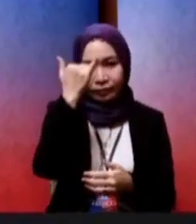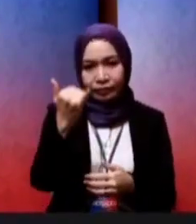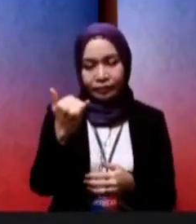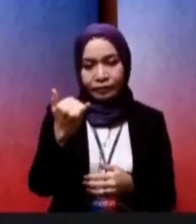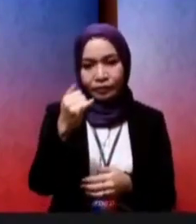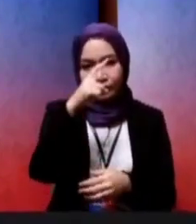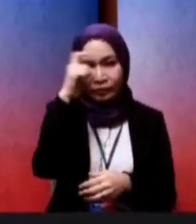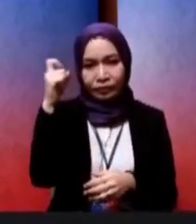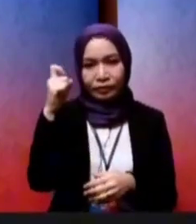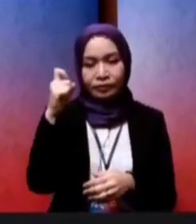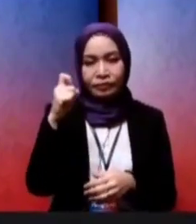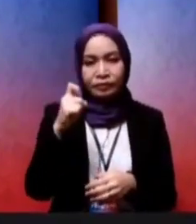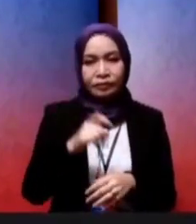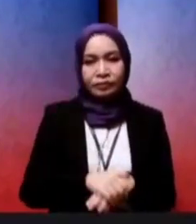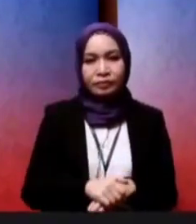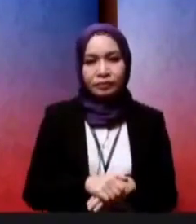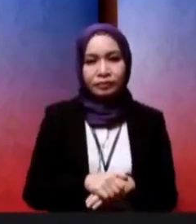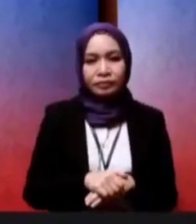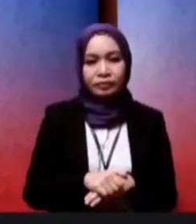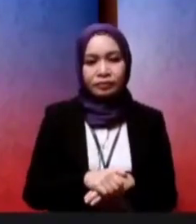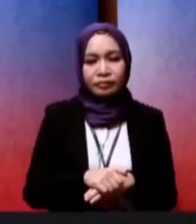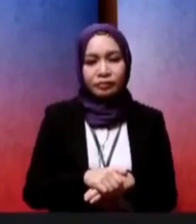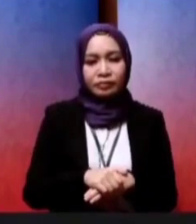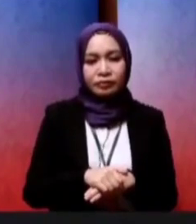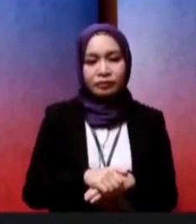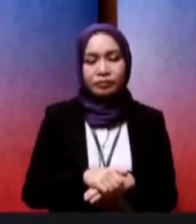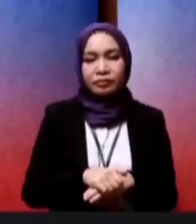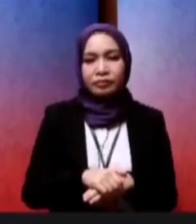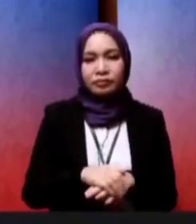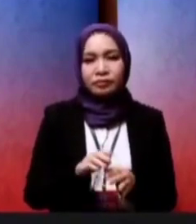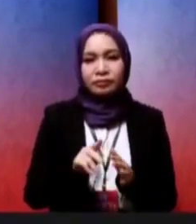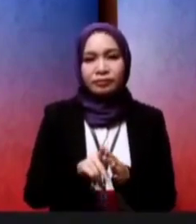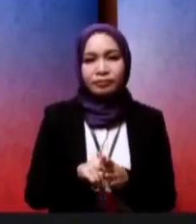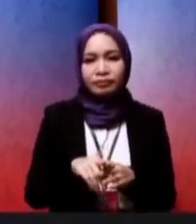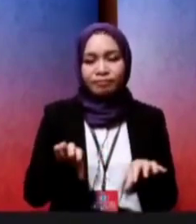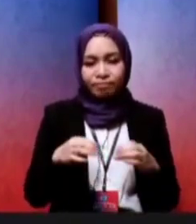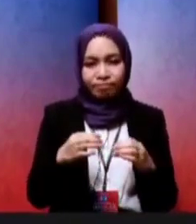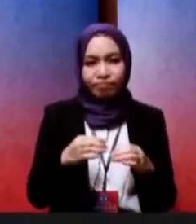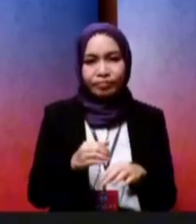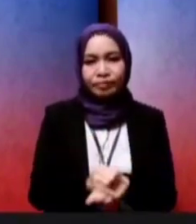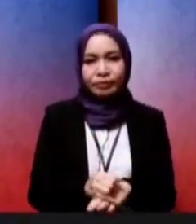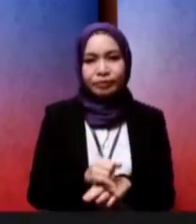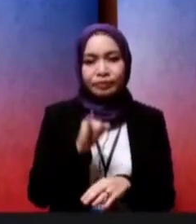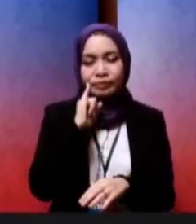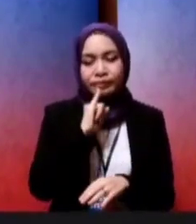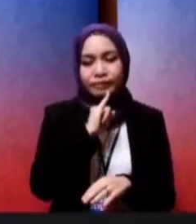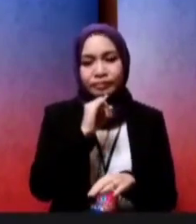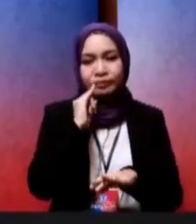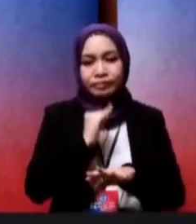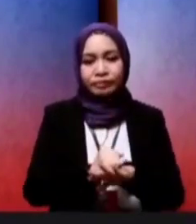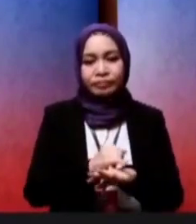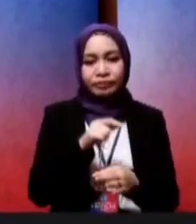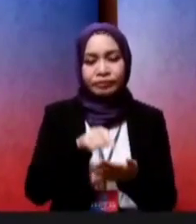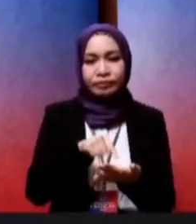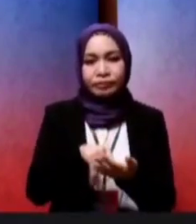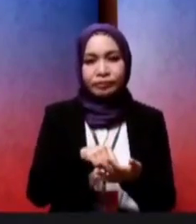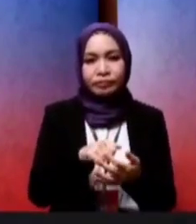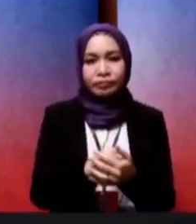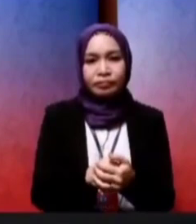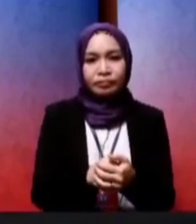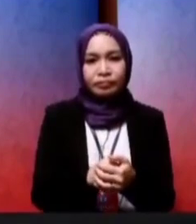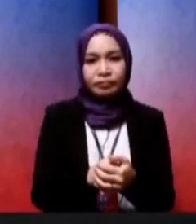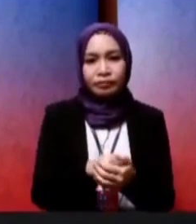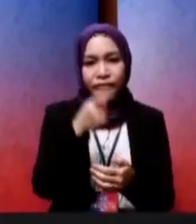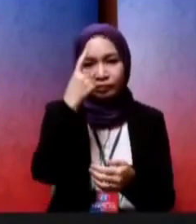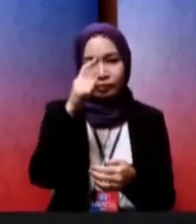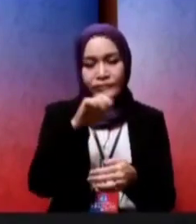seorang individu menjadi pemangkin perjuangan kita mempertahankan kebenaran dan keadilan untuk